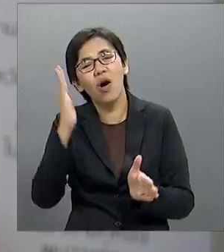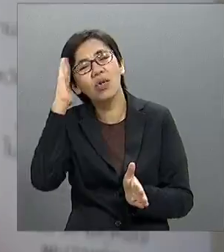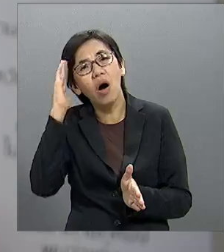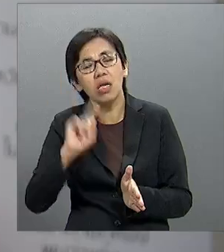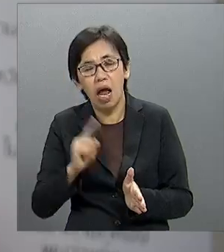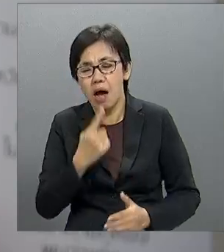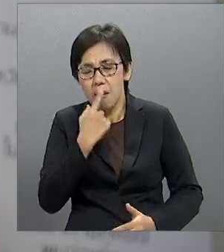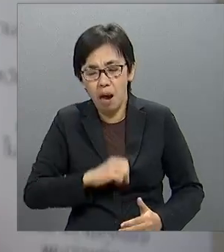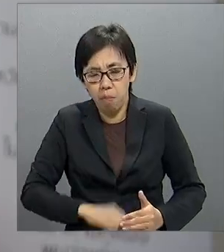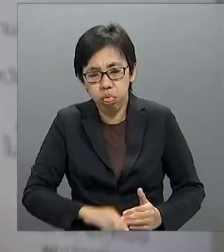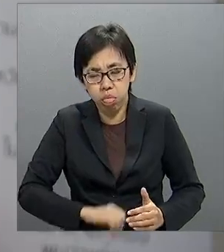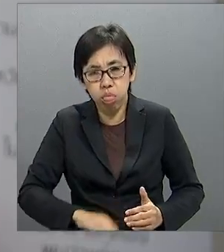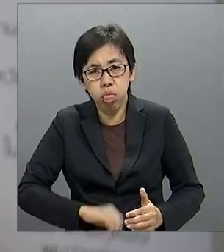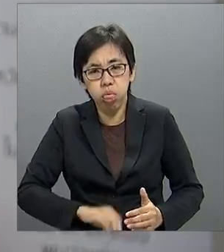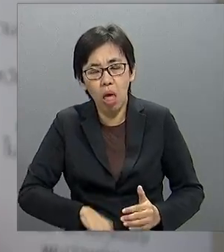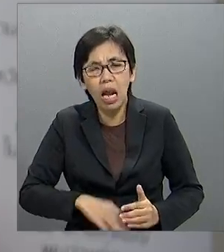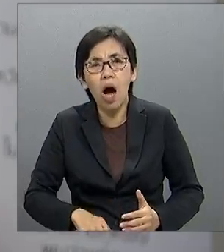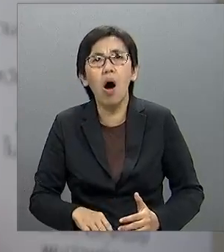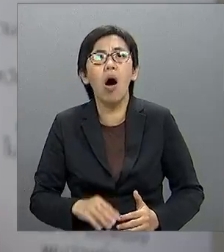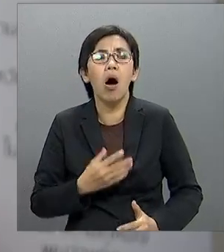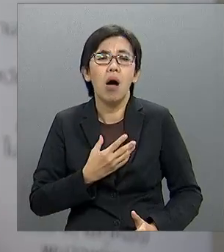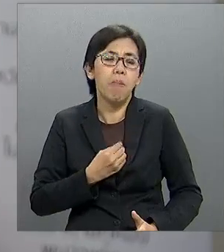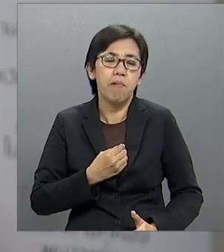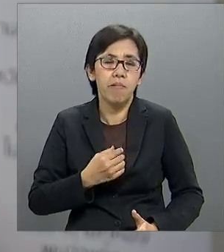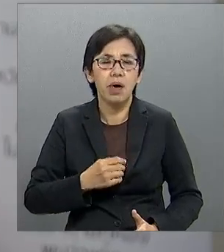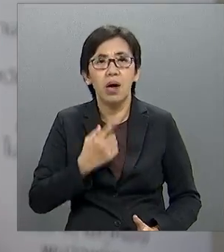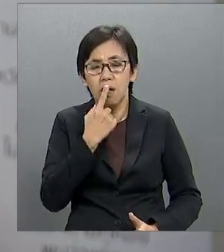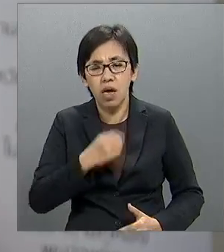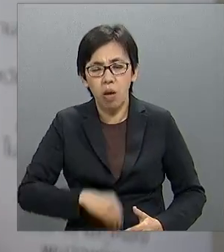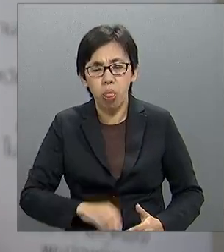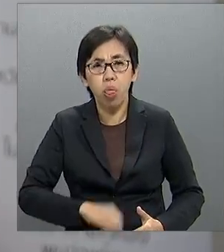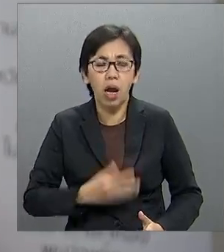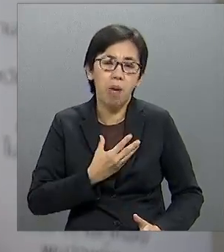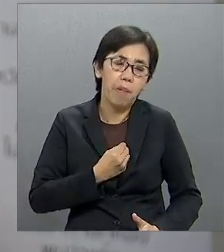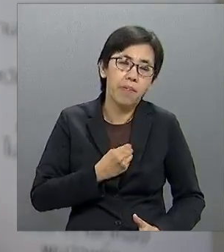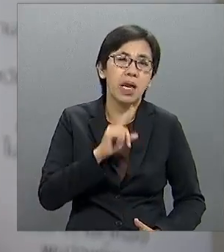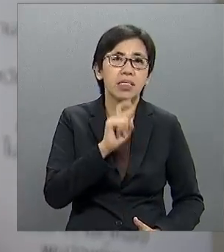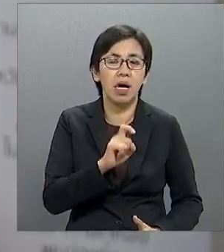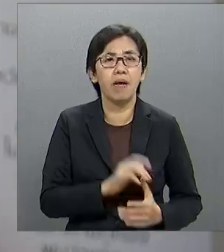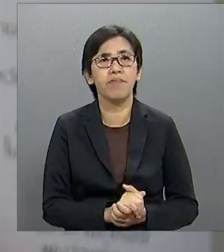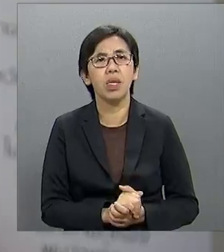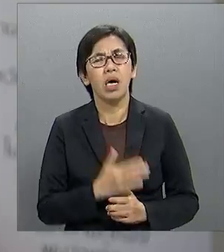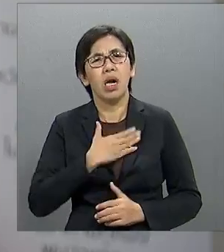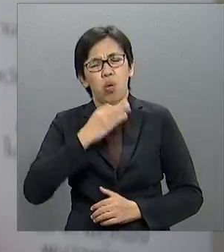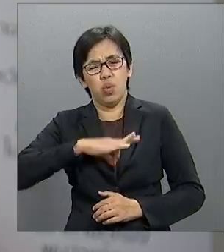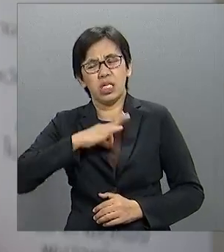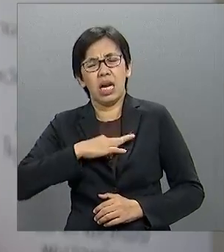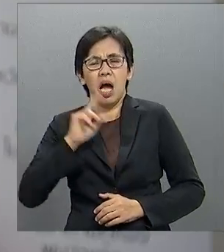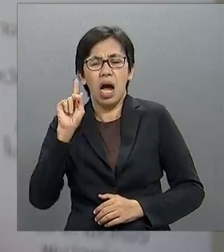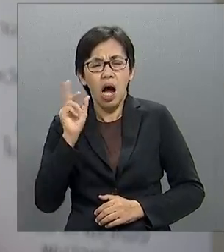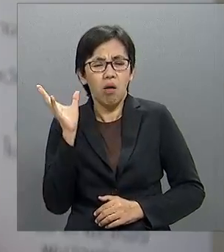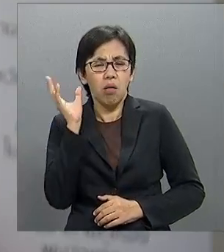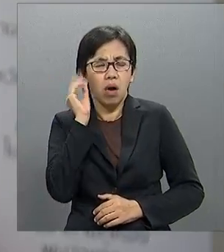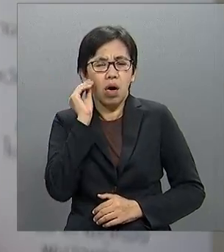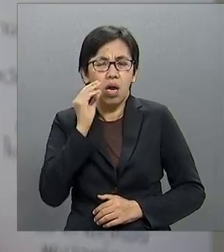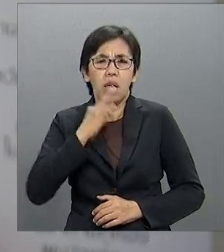ซึ่งเกิดภาวะการตกเลือดมากจนทำให้น้องเขาเสียชีวิตอันนี้เราก็รู้สึกว่าเป็นข่าวที่ทำให้เรารู้สึกสะเทือนชัย